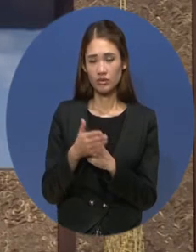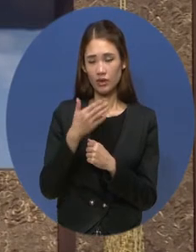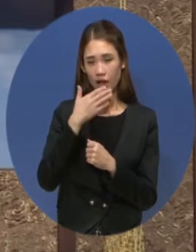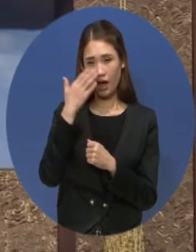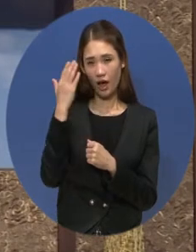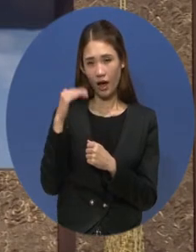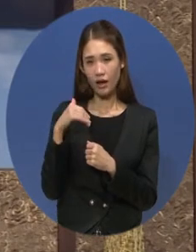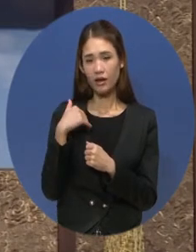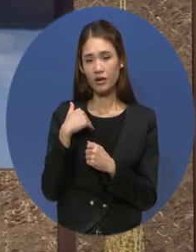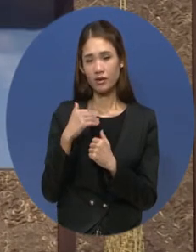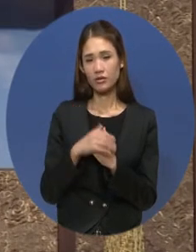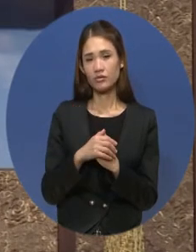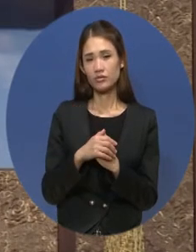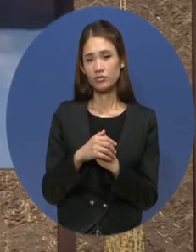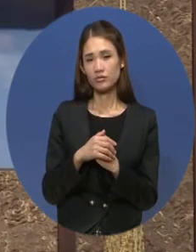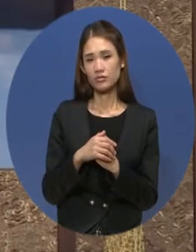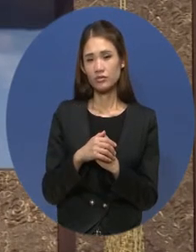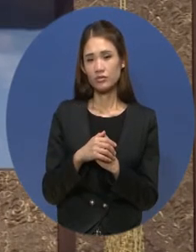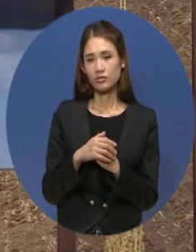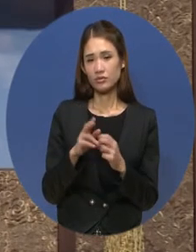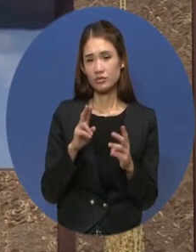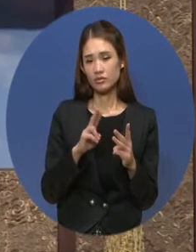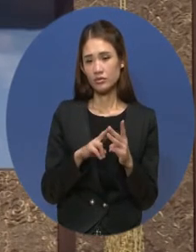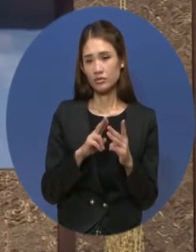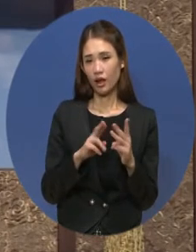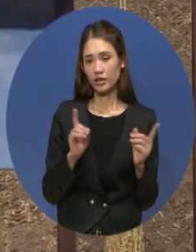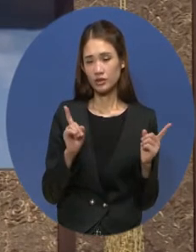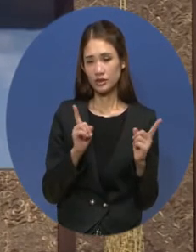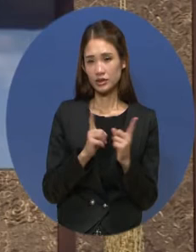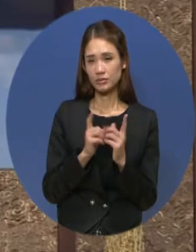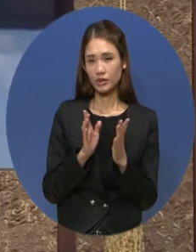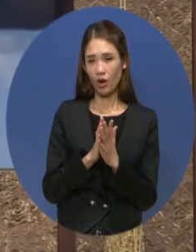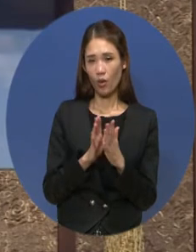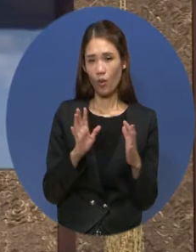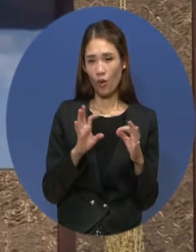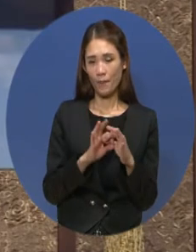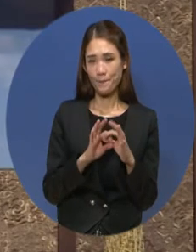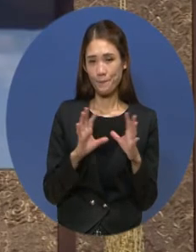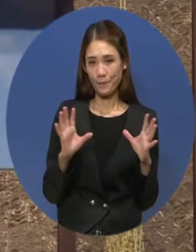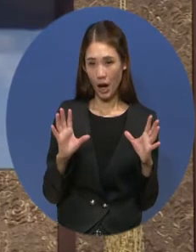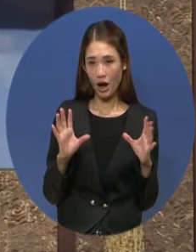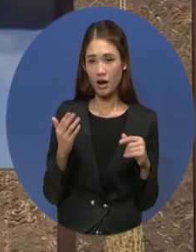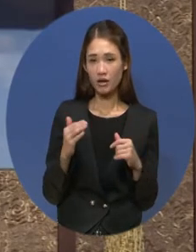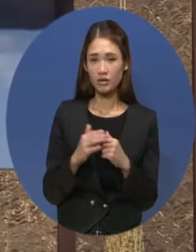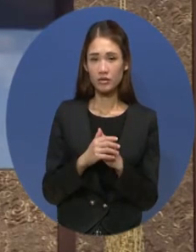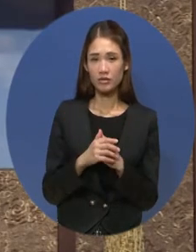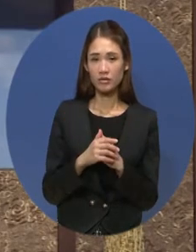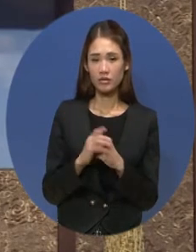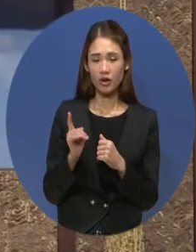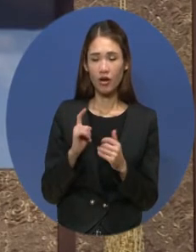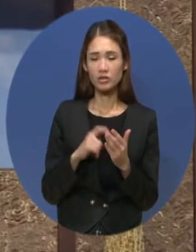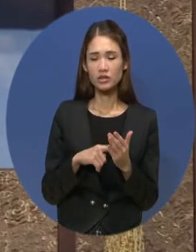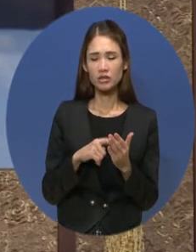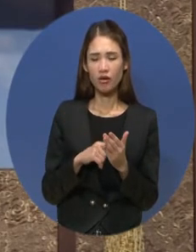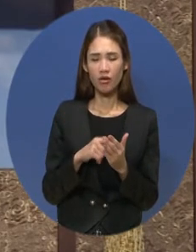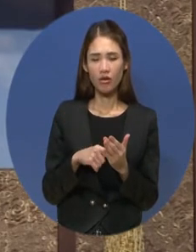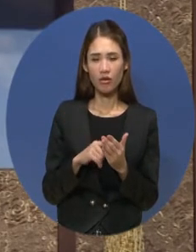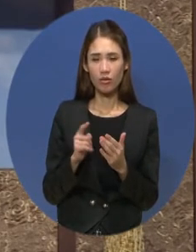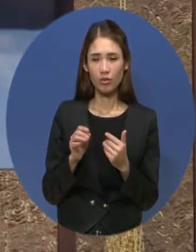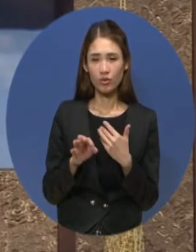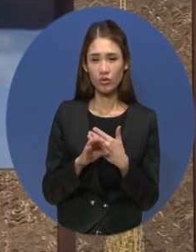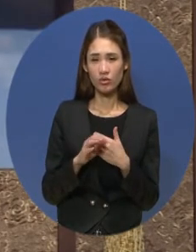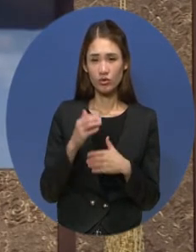뭐 저희 센터 고 직접적으로 관련은 없지만 그때 당시엔 어느 정도까지 김 박해 냐 면 은